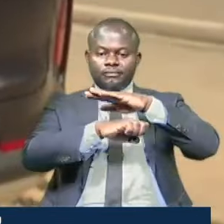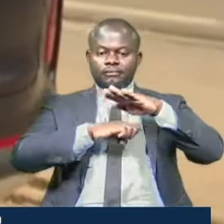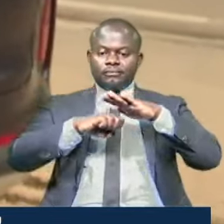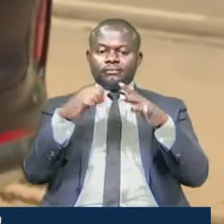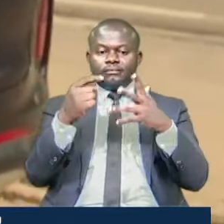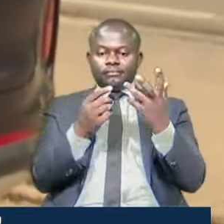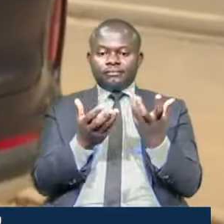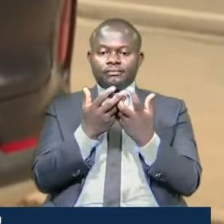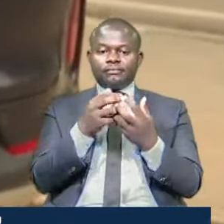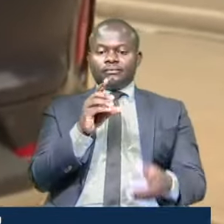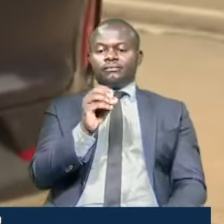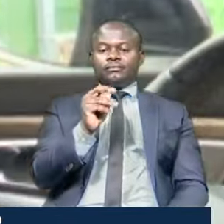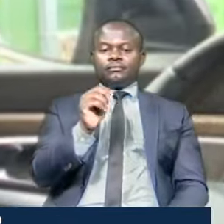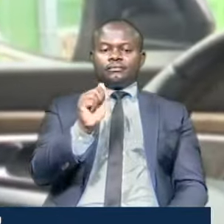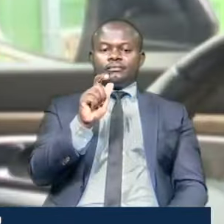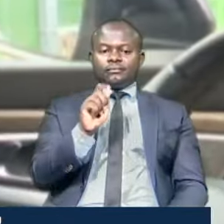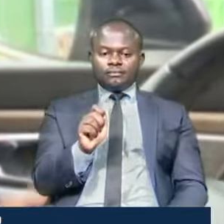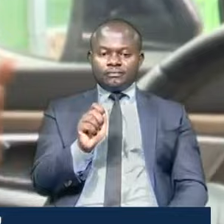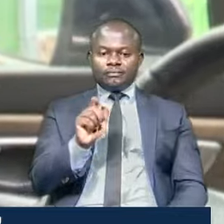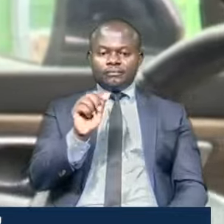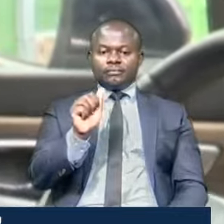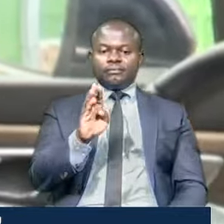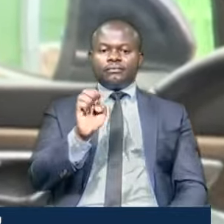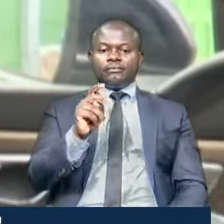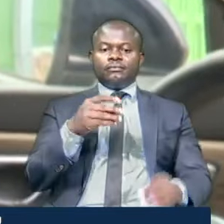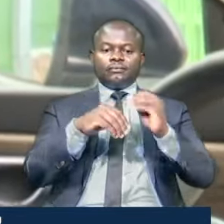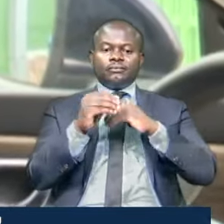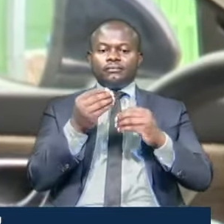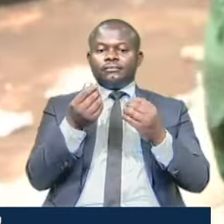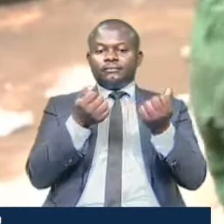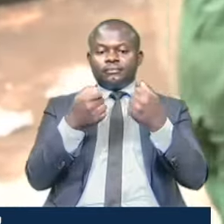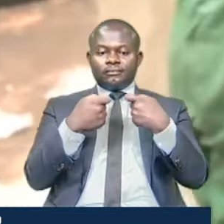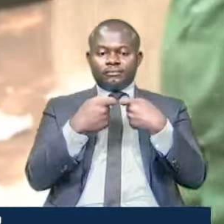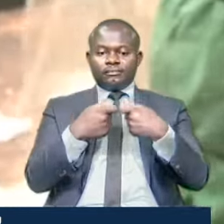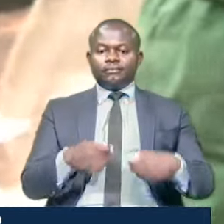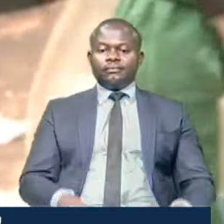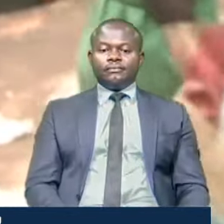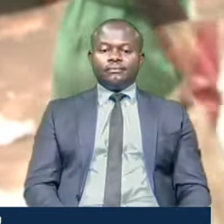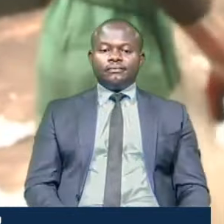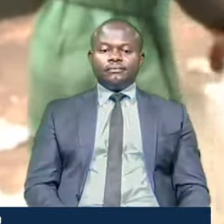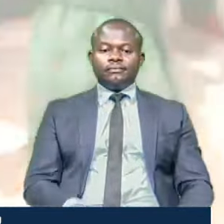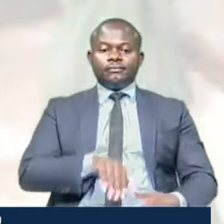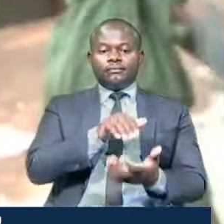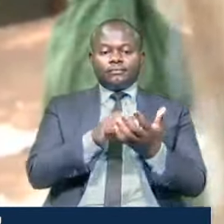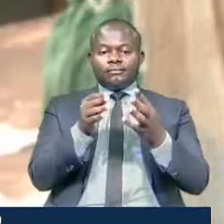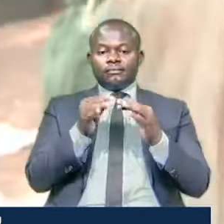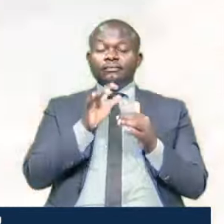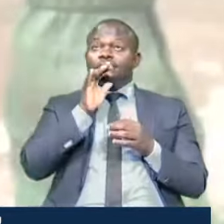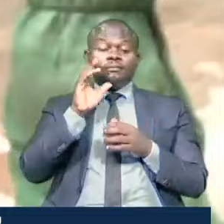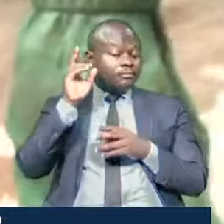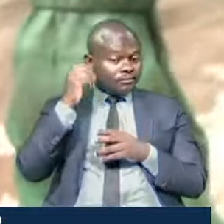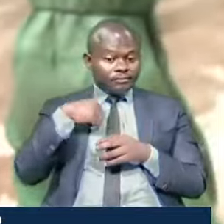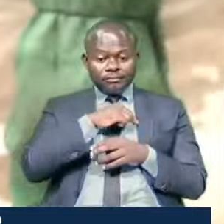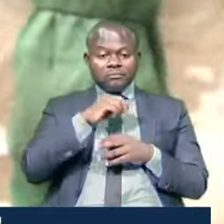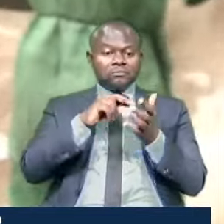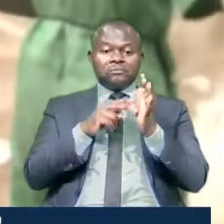Ibi anabihuriyeho na Donald Kabanda Rukotana uri mu bucuruzi bw'imodoka z'amashanyarazi. Icyo gihe ibigo by'imari rero bitinda kutwumva bikumva